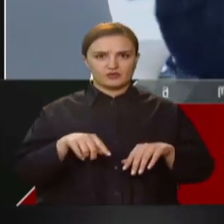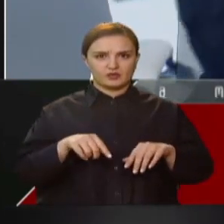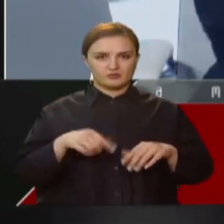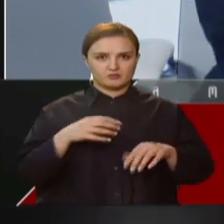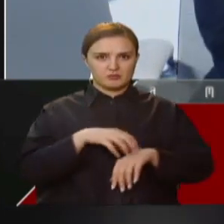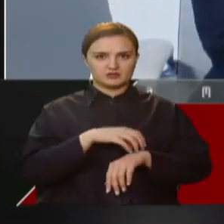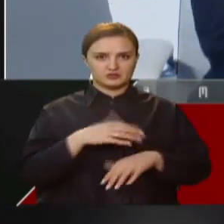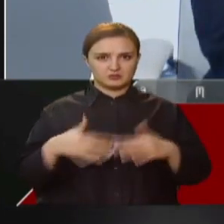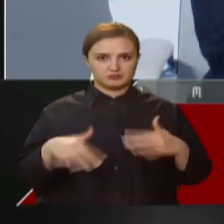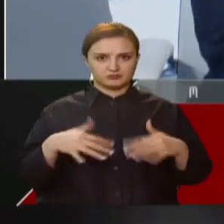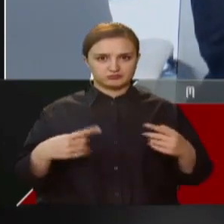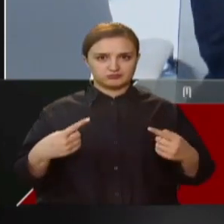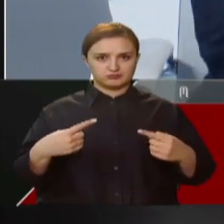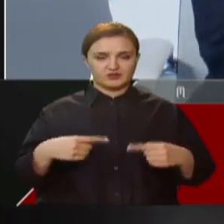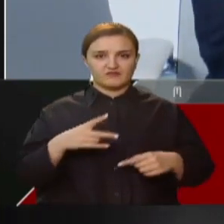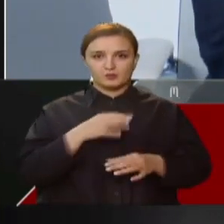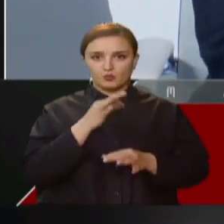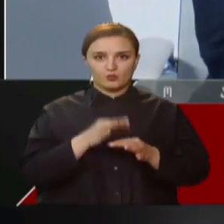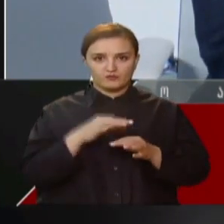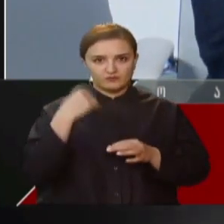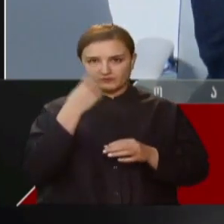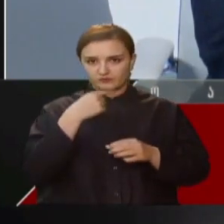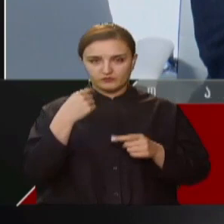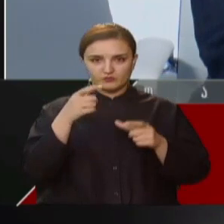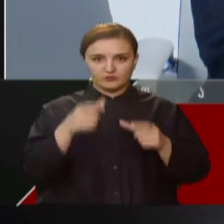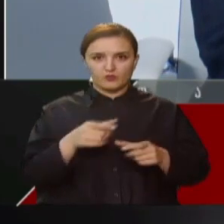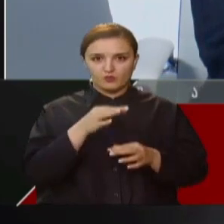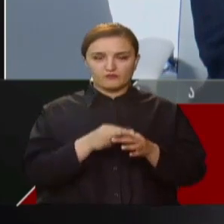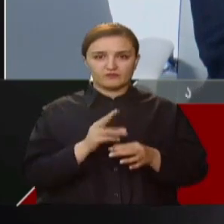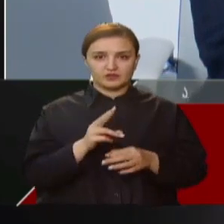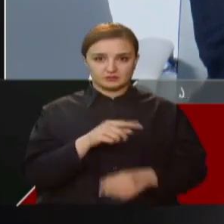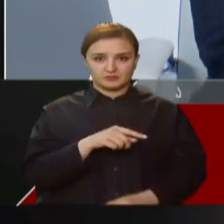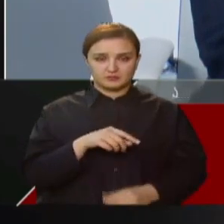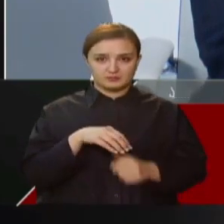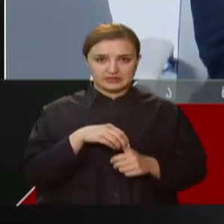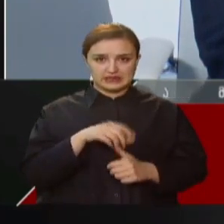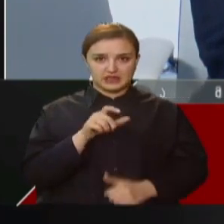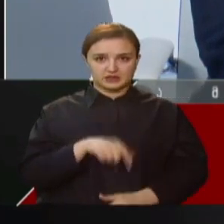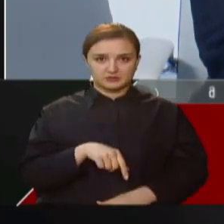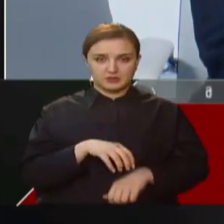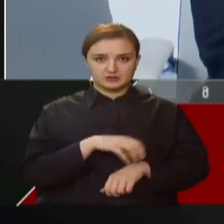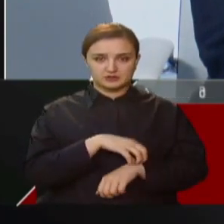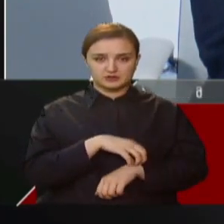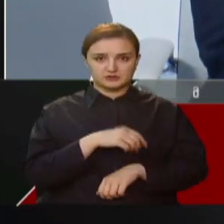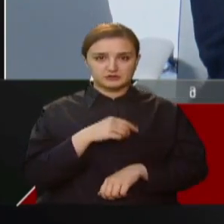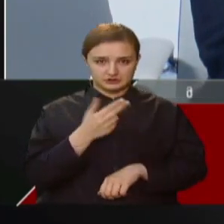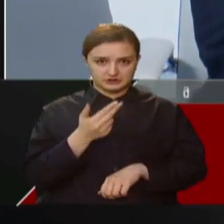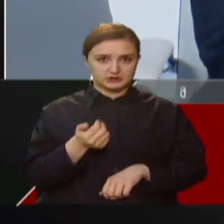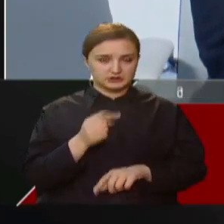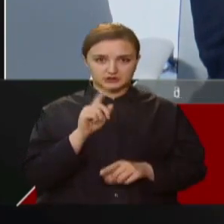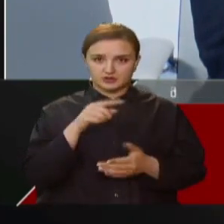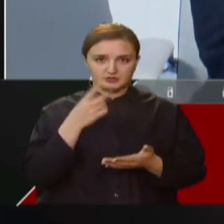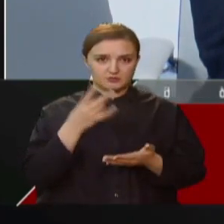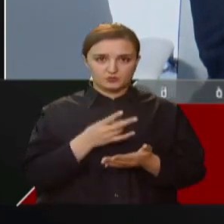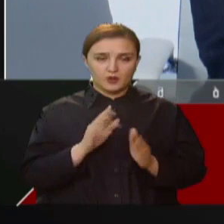მთავარი პასუხისგებელი პარტიის თავმჯდომარეა მხოლოდ მას ეკისრება პასუხისგებლობა იცით რა შეა საქმე მე გეტყვით თქვენ რა თქმა უნდა